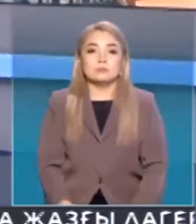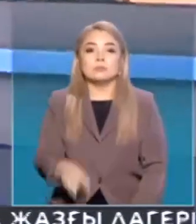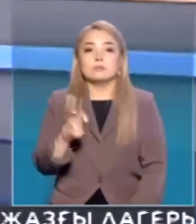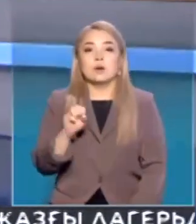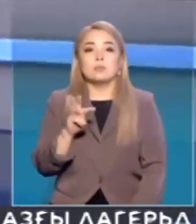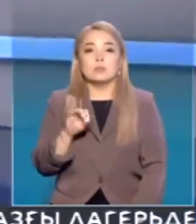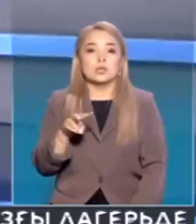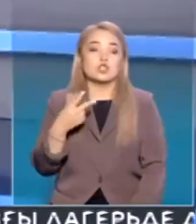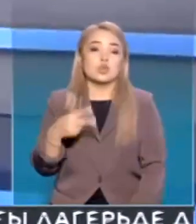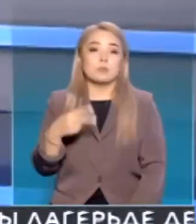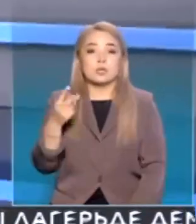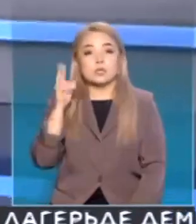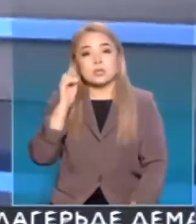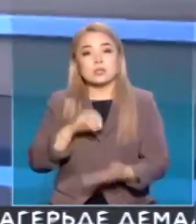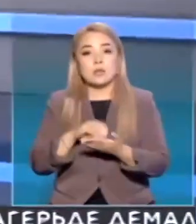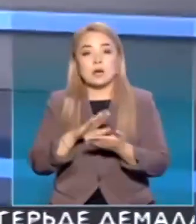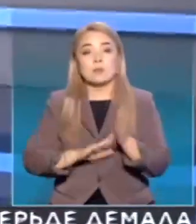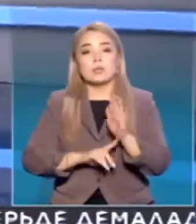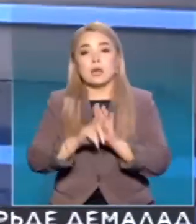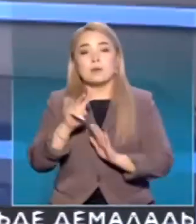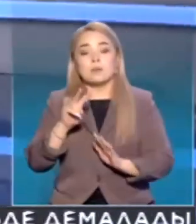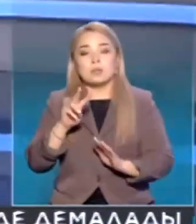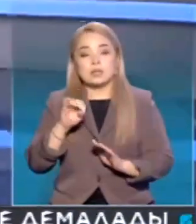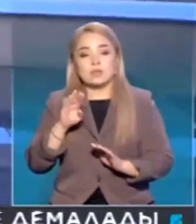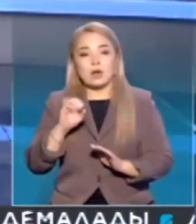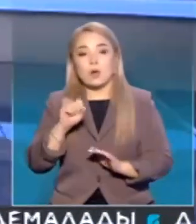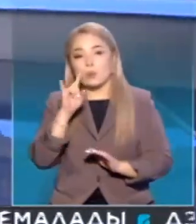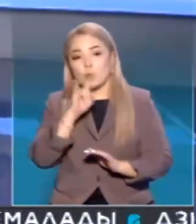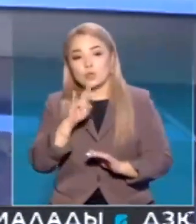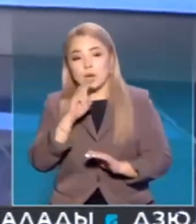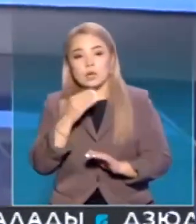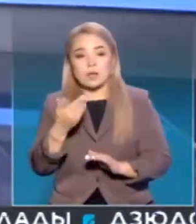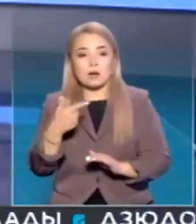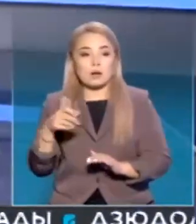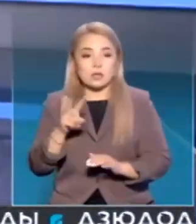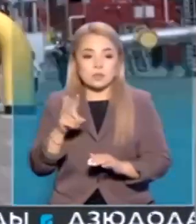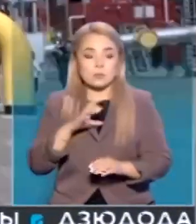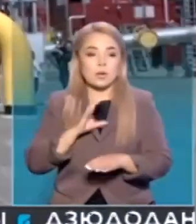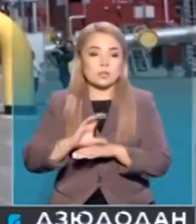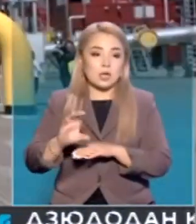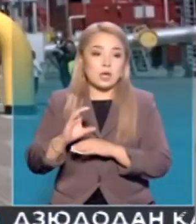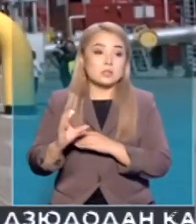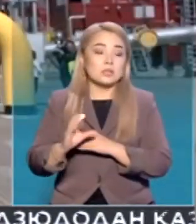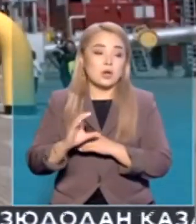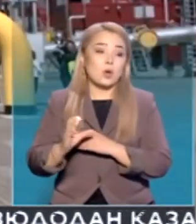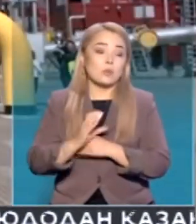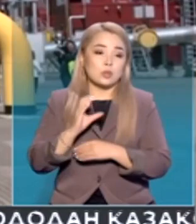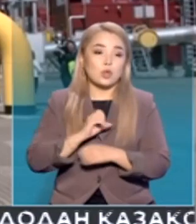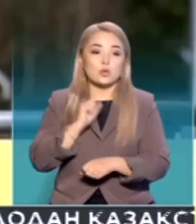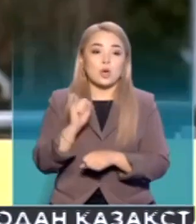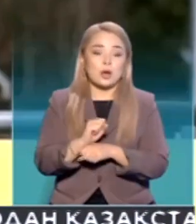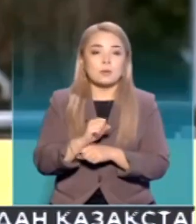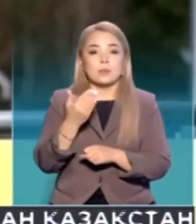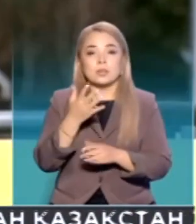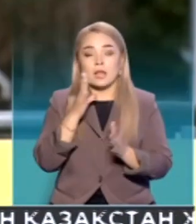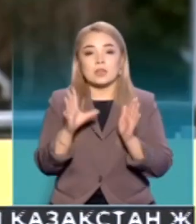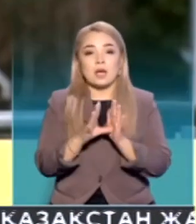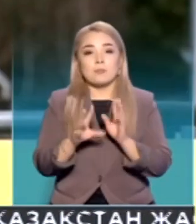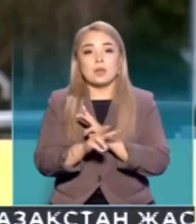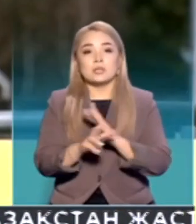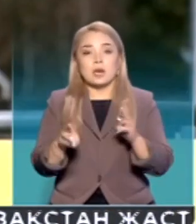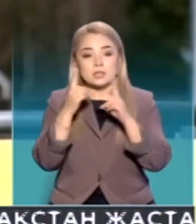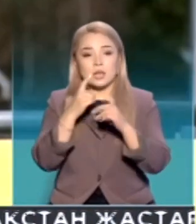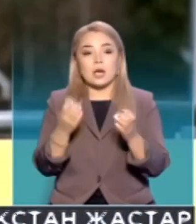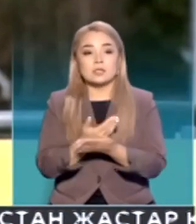Мамырдың 22-сінен бастап Литва Ресейден мұнай және газ, электр қуатын импорттауды тоқтатты. Мұны Балтық жағалауындағы республиканың энергетика